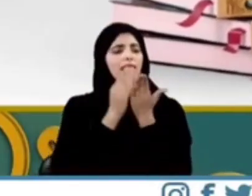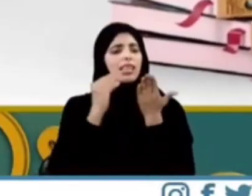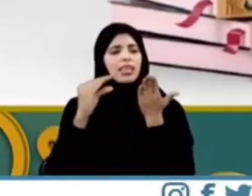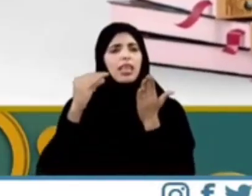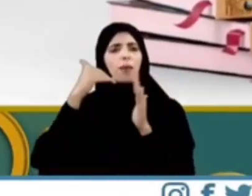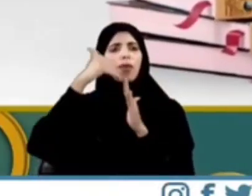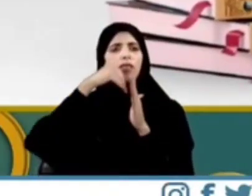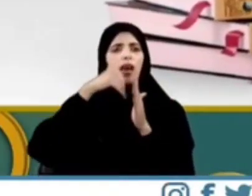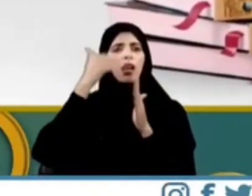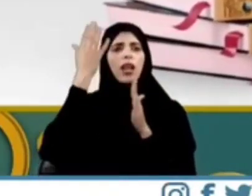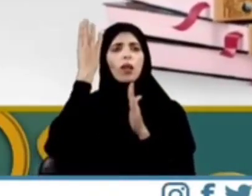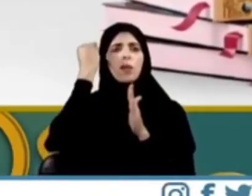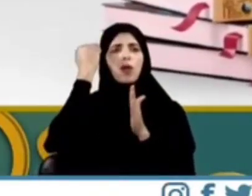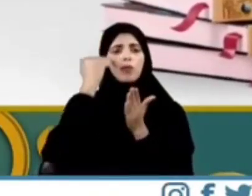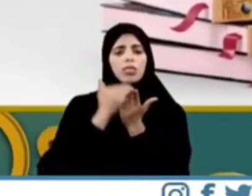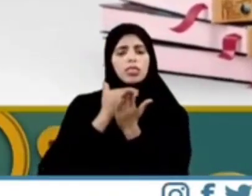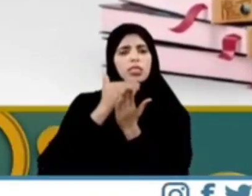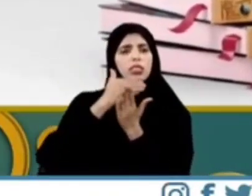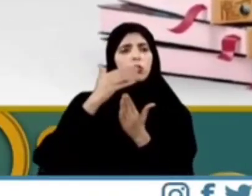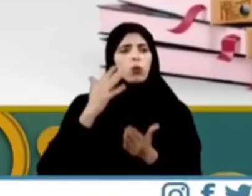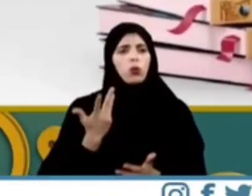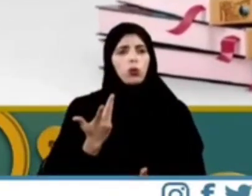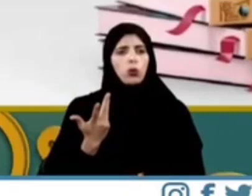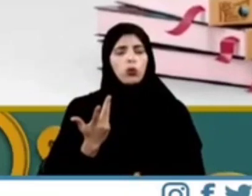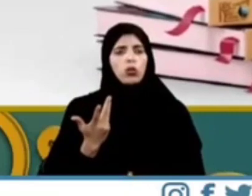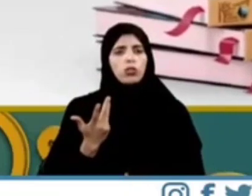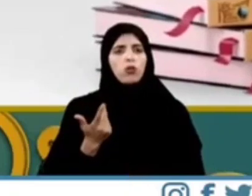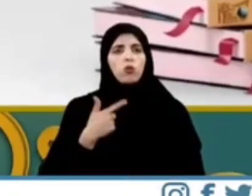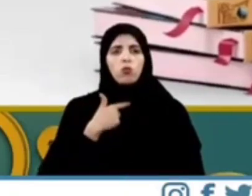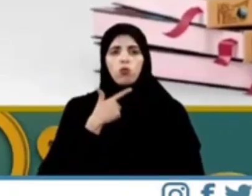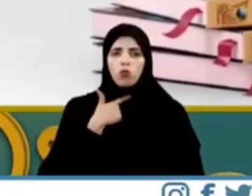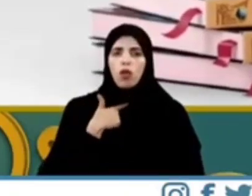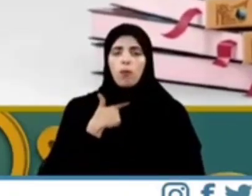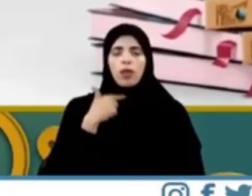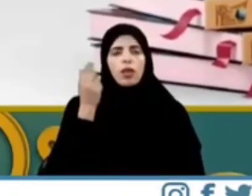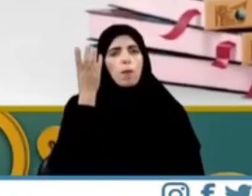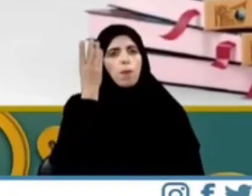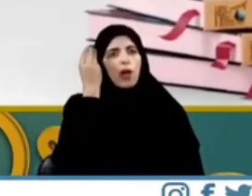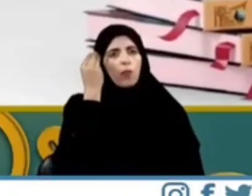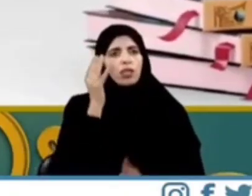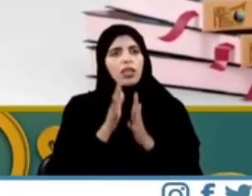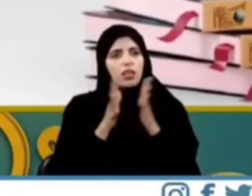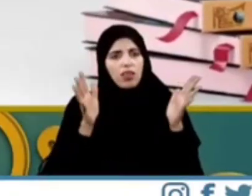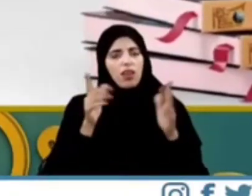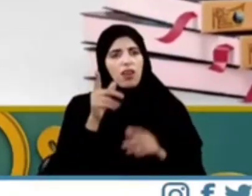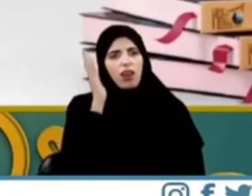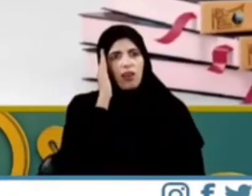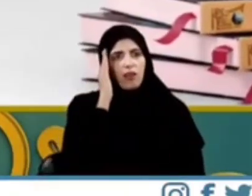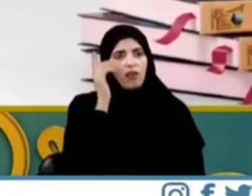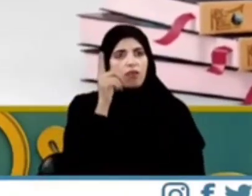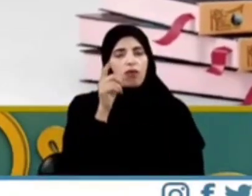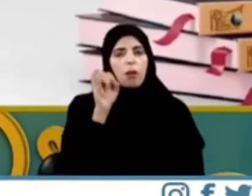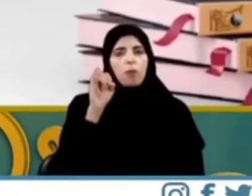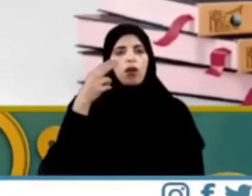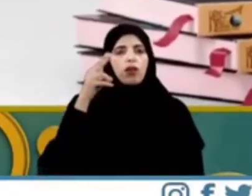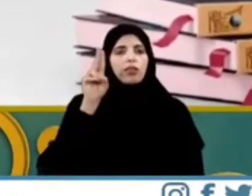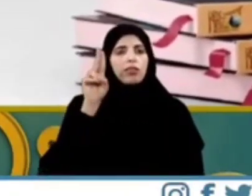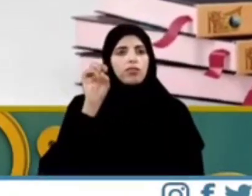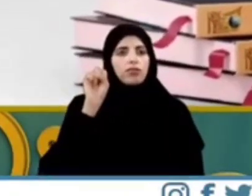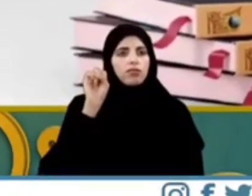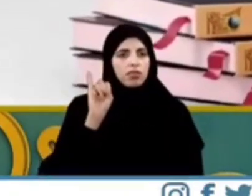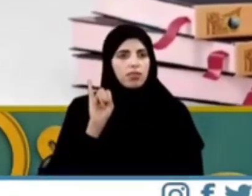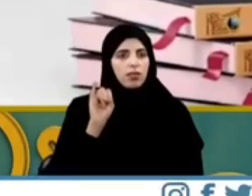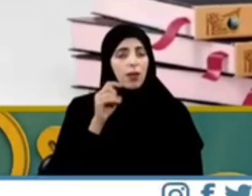الكتاب ومراحل الكتاب، يعني حابين نعرف أكثر. علما أن قالوا لي أن ترى المعتصم ما راح